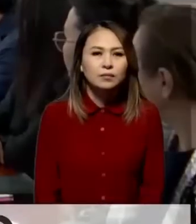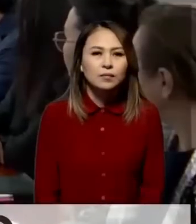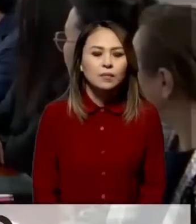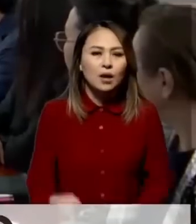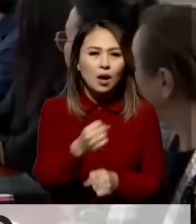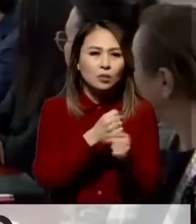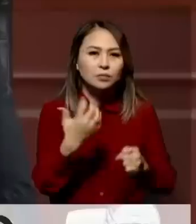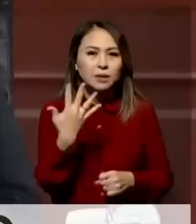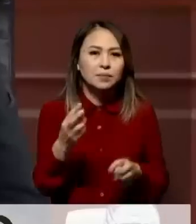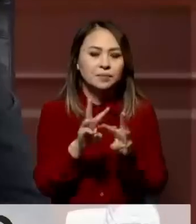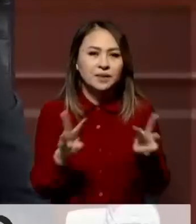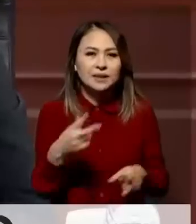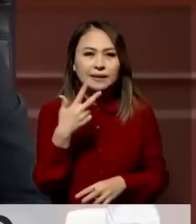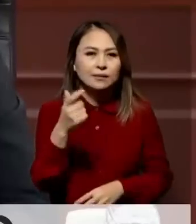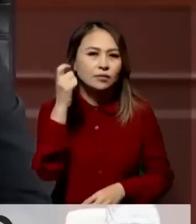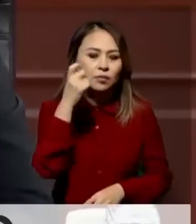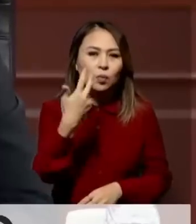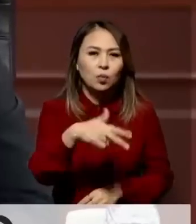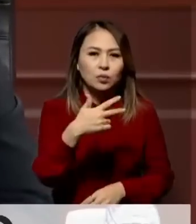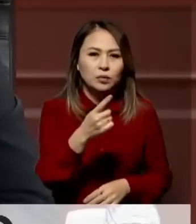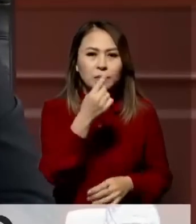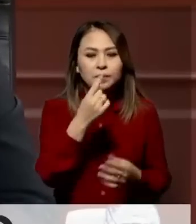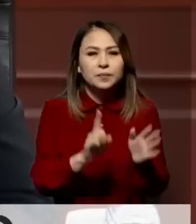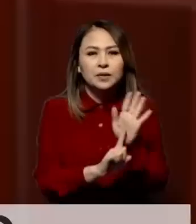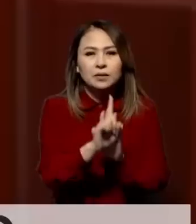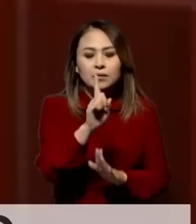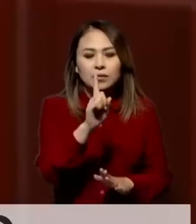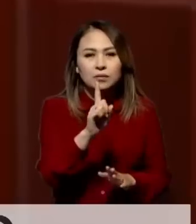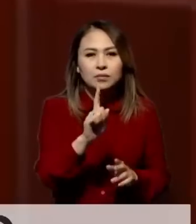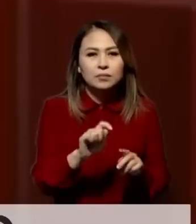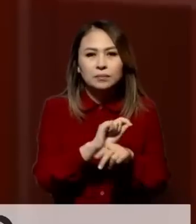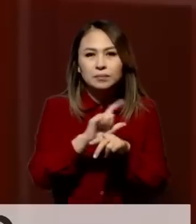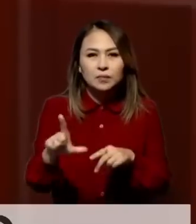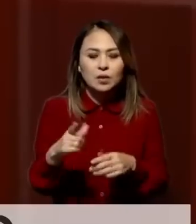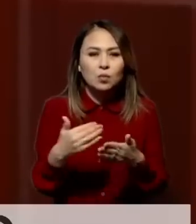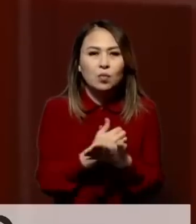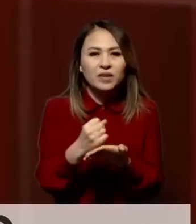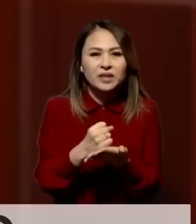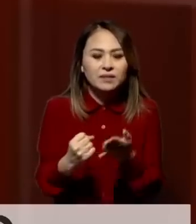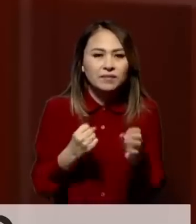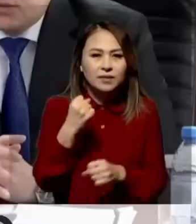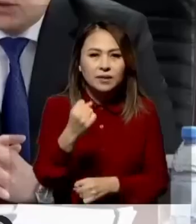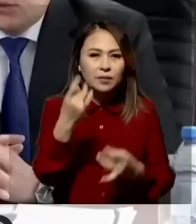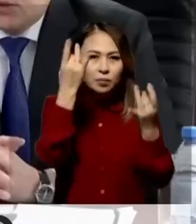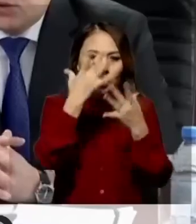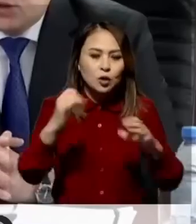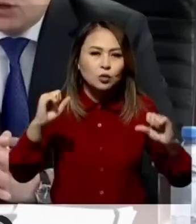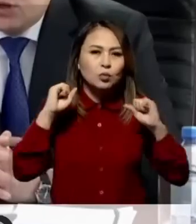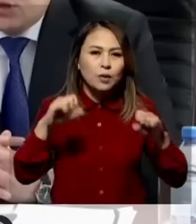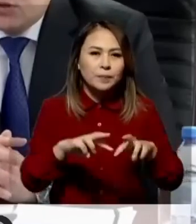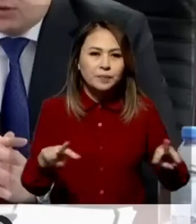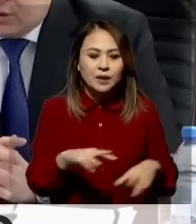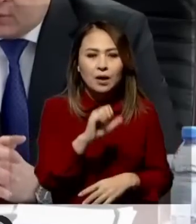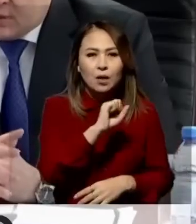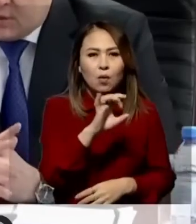Ауысқан 5 министрдің 3-шеуінің жасы 30-дан енді асқан. Президенттік жастар кадрлық резервінен келген мамандар. Ол мәдениет және спорт министрі